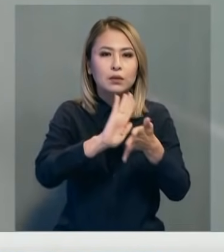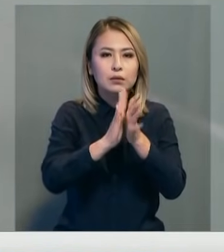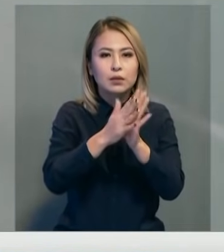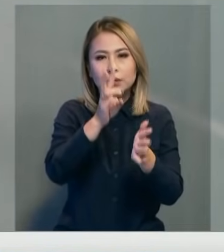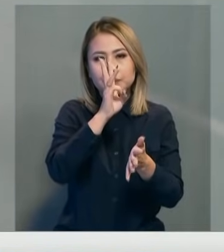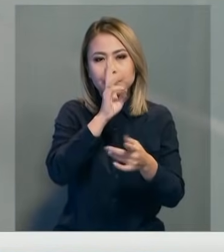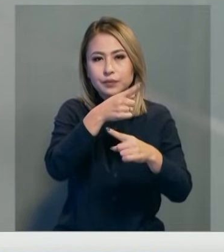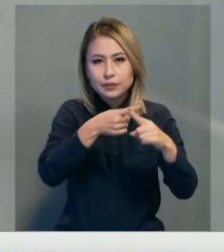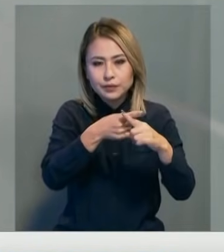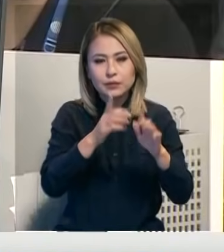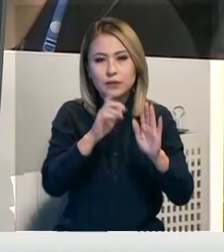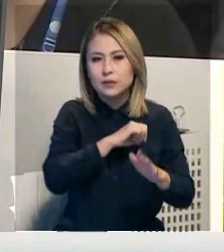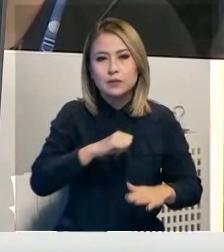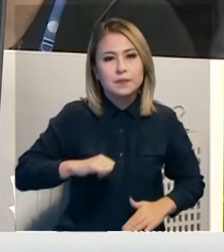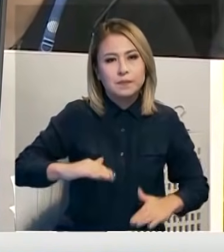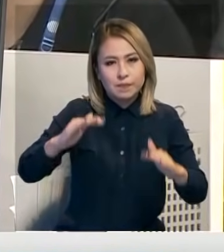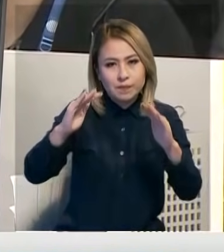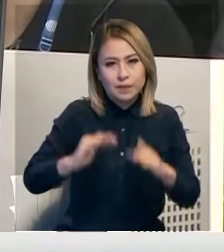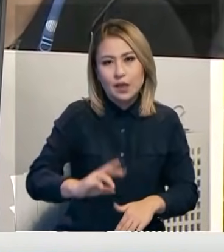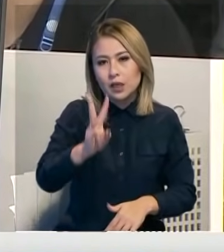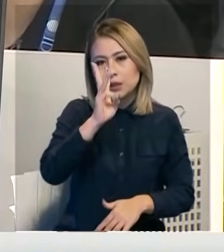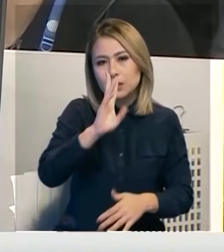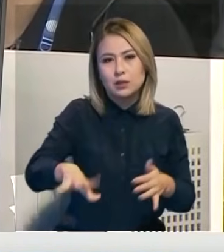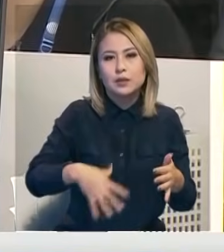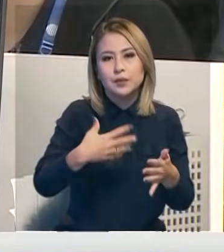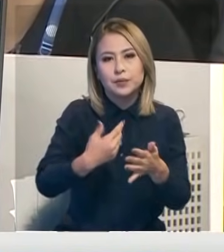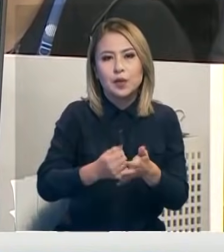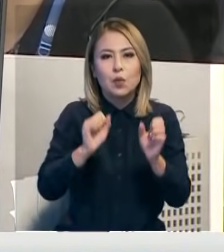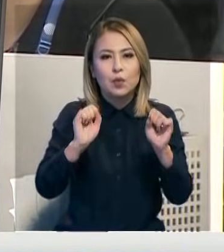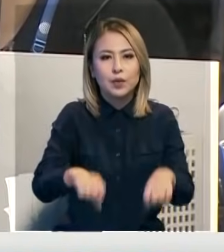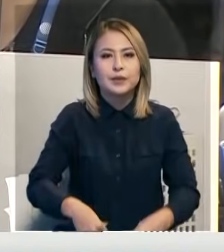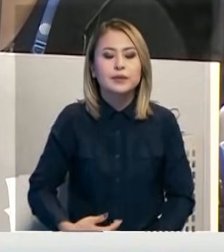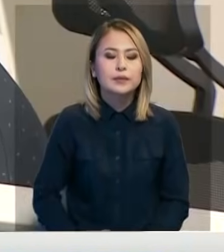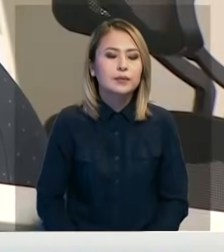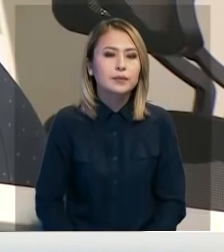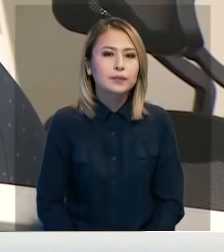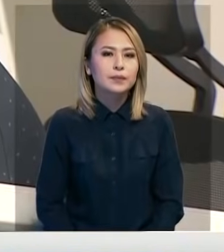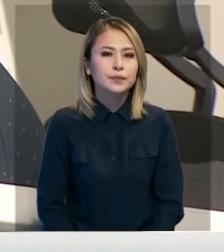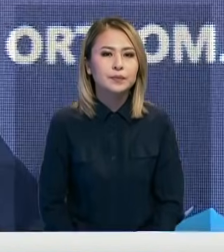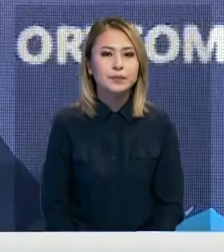айлықтың жарысын немесе ең төменгі еңбекақы мөлшерін беруі мүмкін.